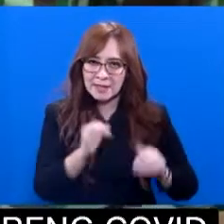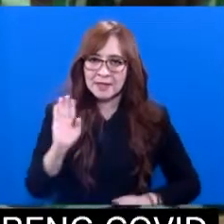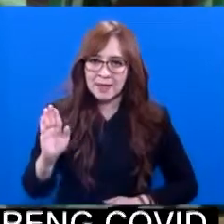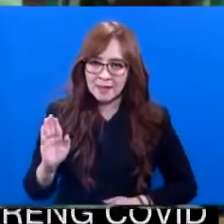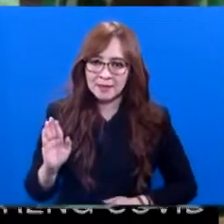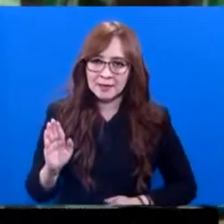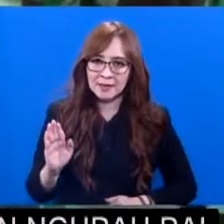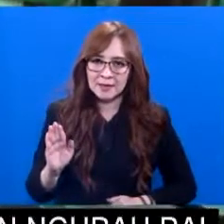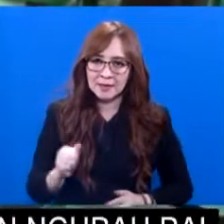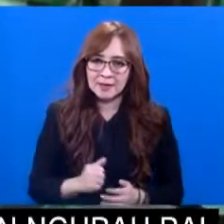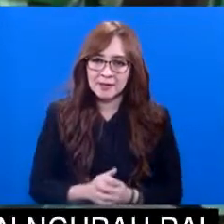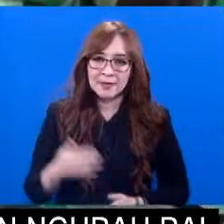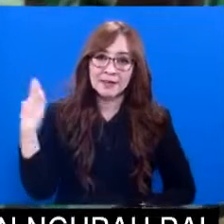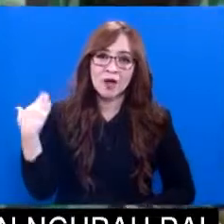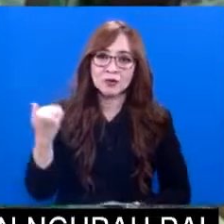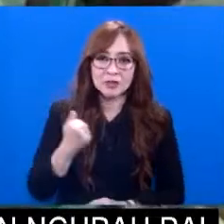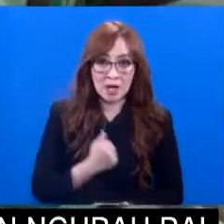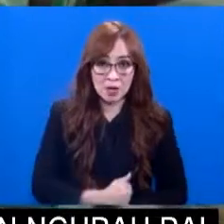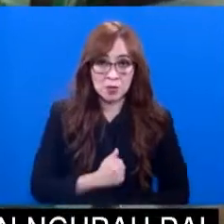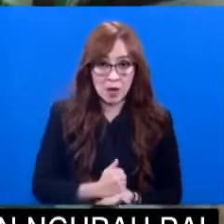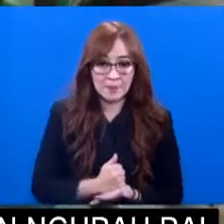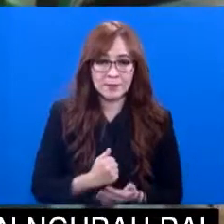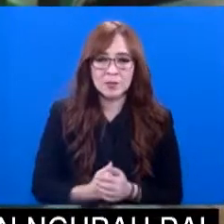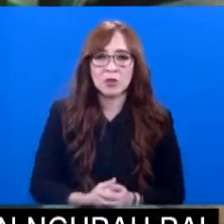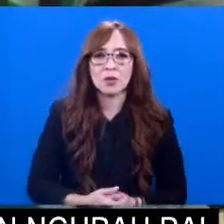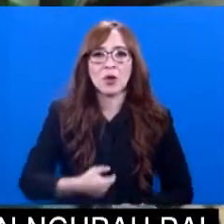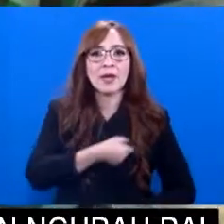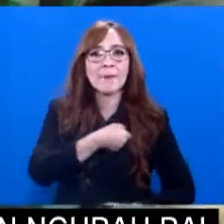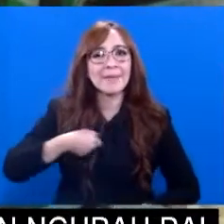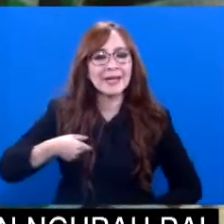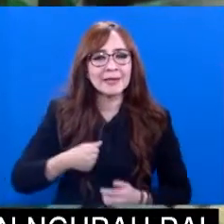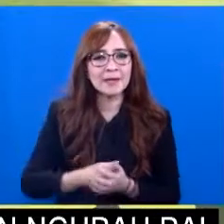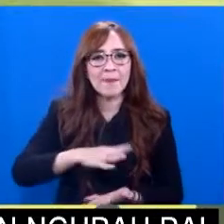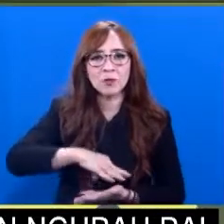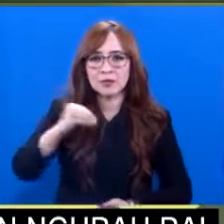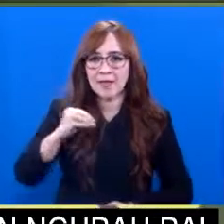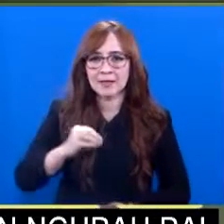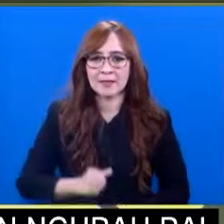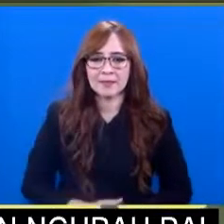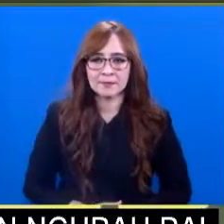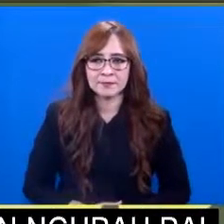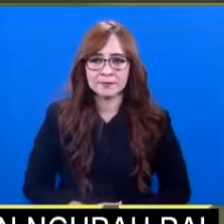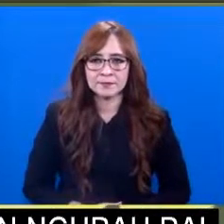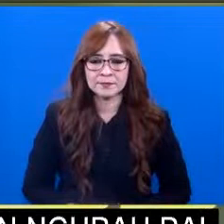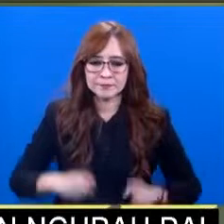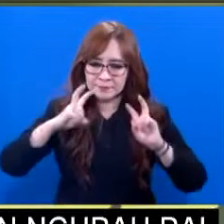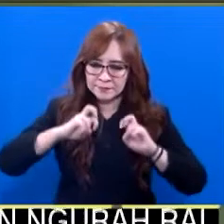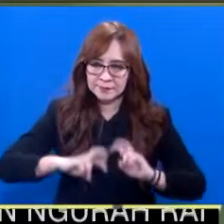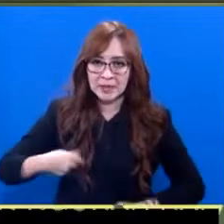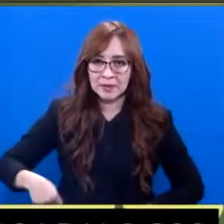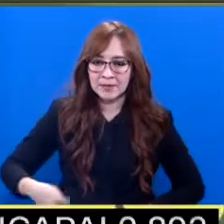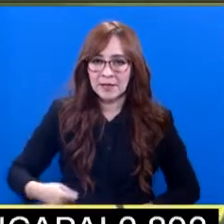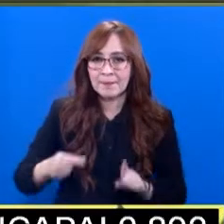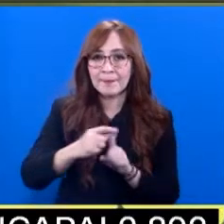oleh mungkin panitia pusat gitu, Mas. Ya, jadi tidak membahas secara spesifik itu. Kajian dari Kementerian TPN